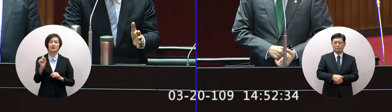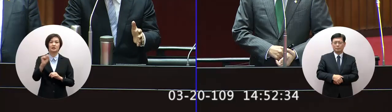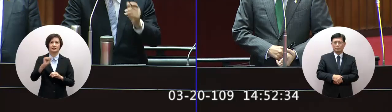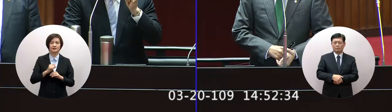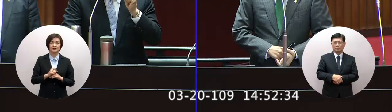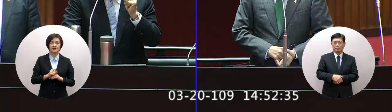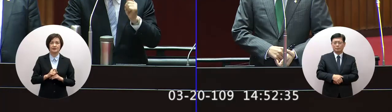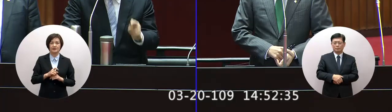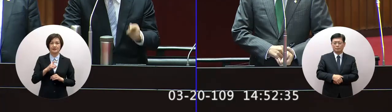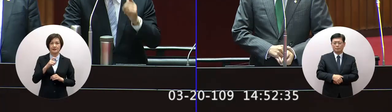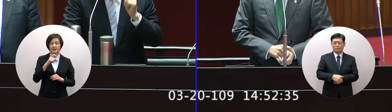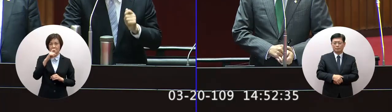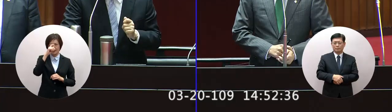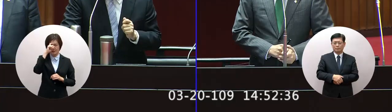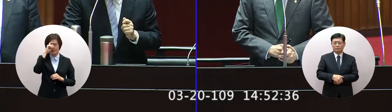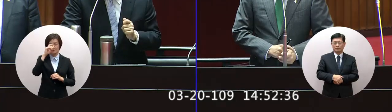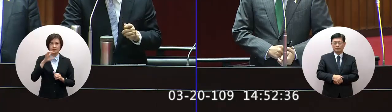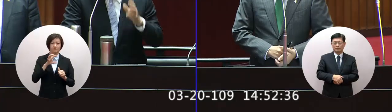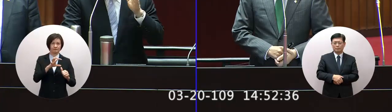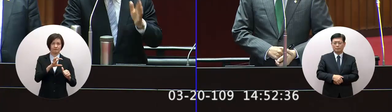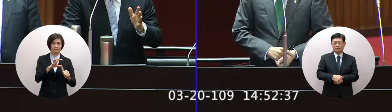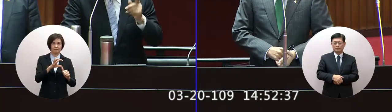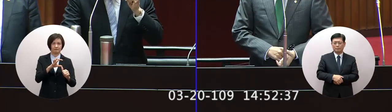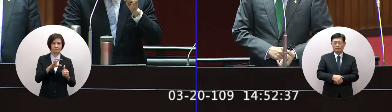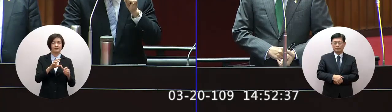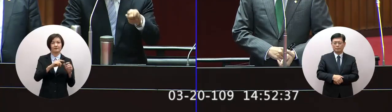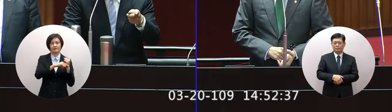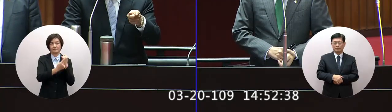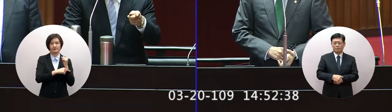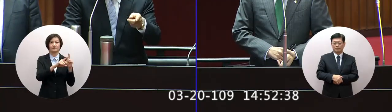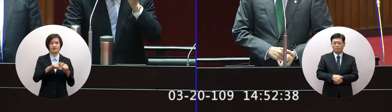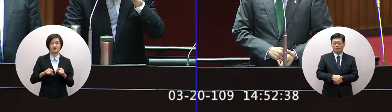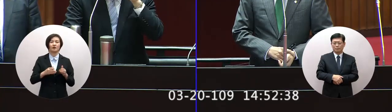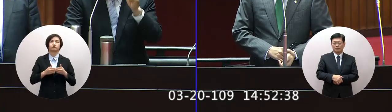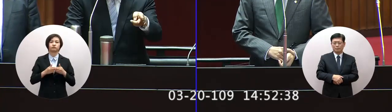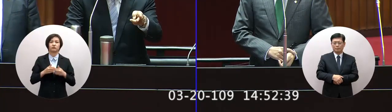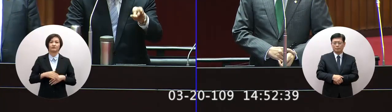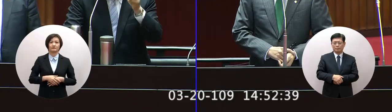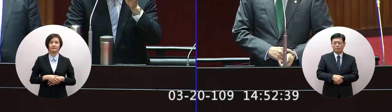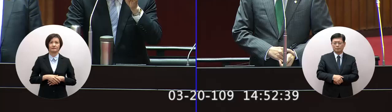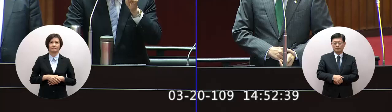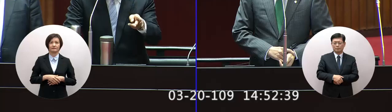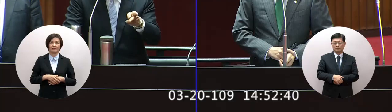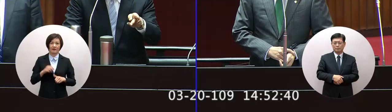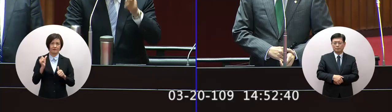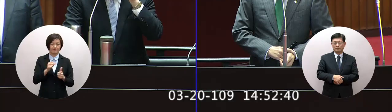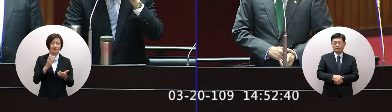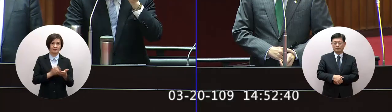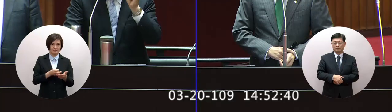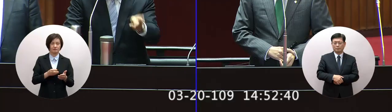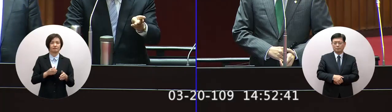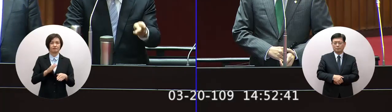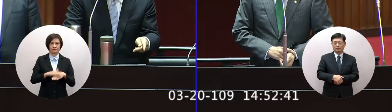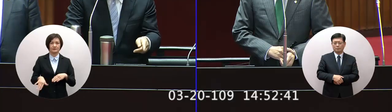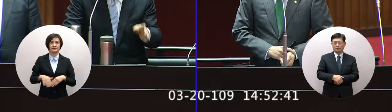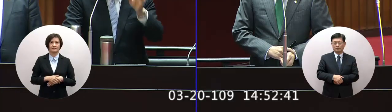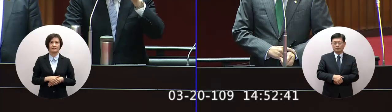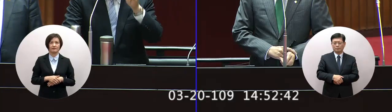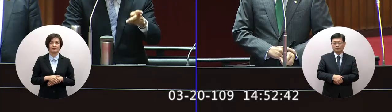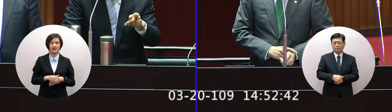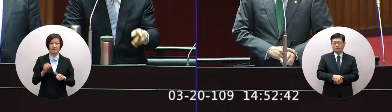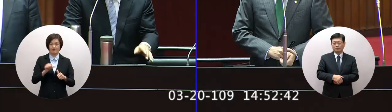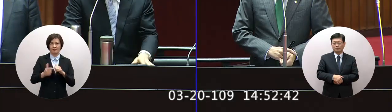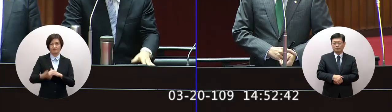由各组来阻止事情的发生，但我们绝对强力执行，而且一定信赏必罚，快赏快